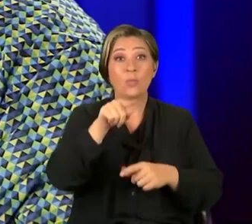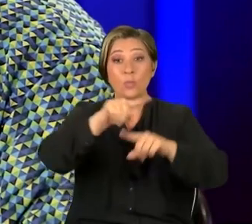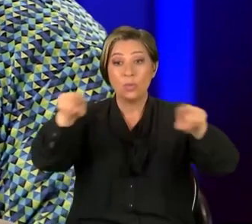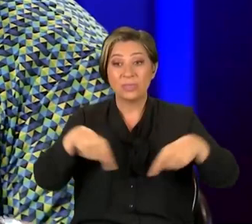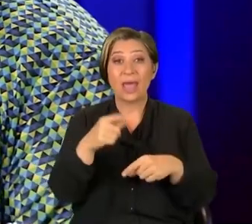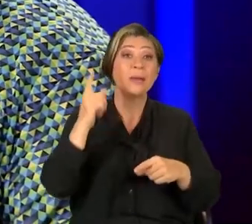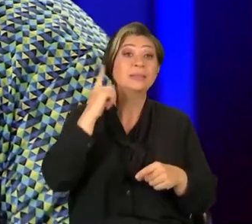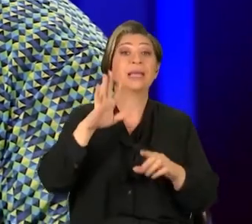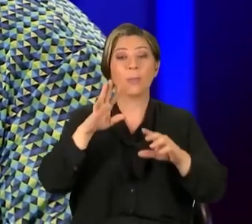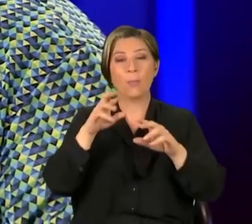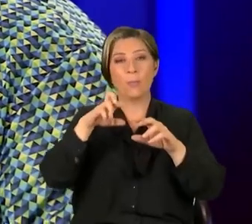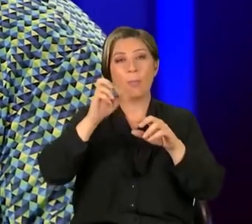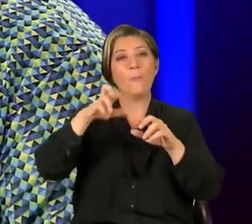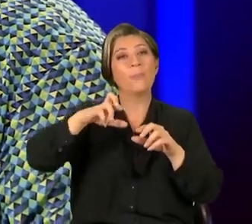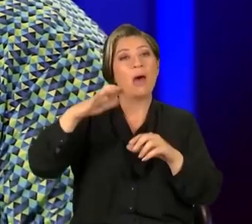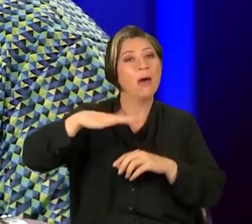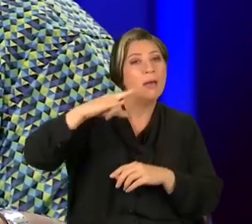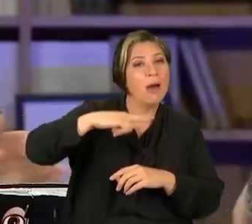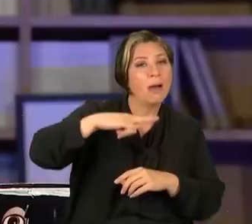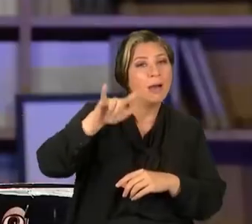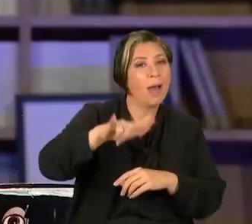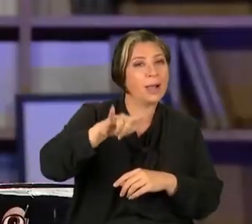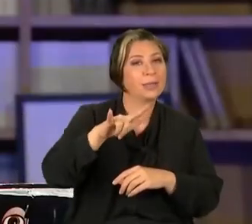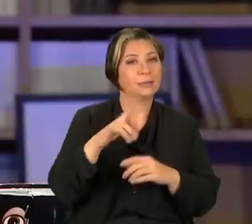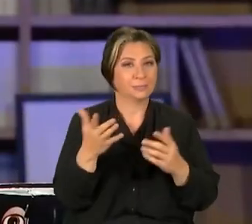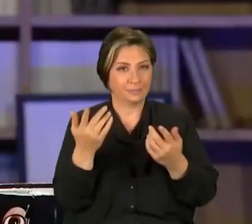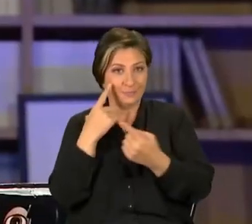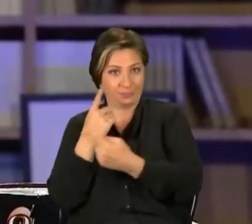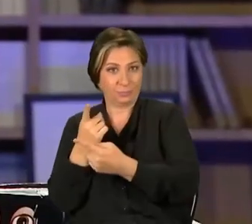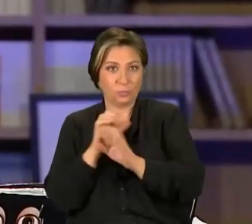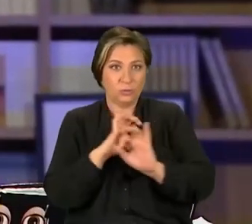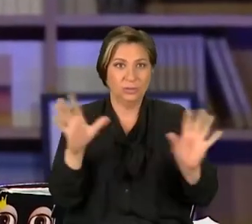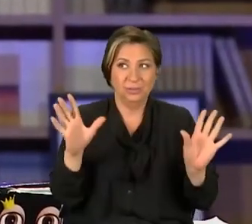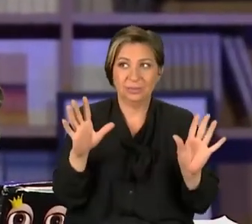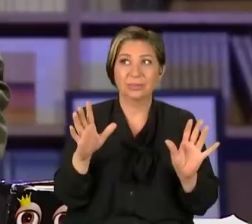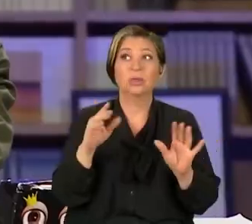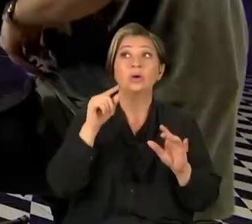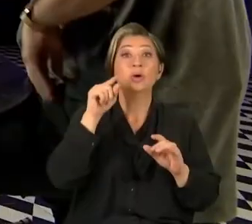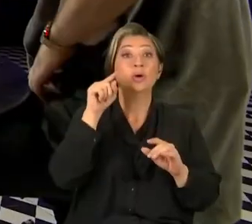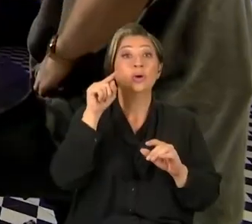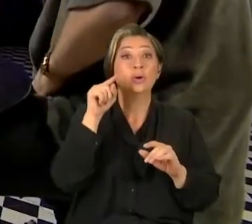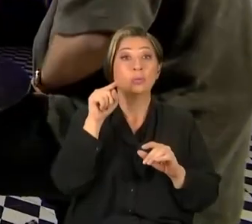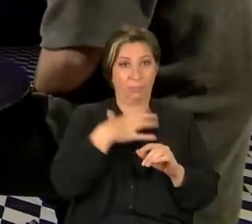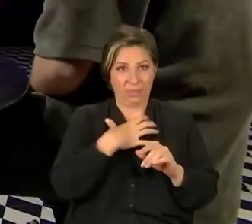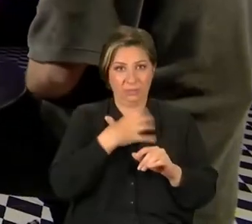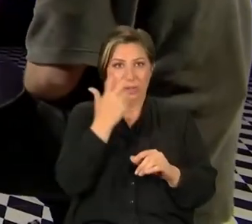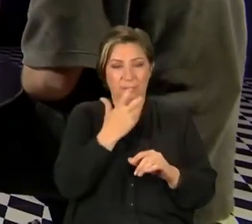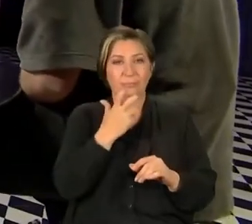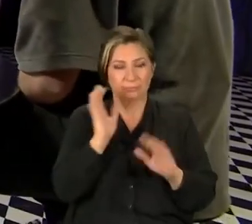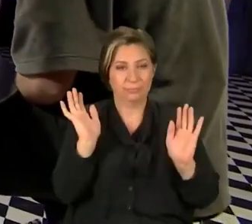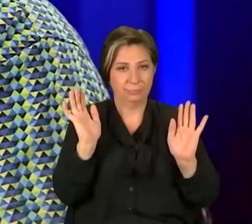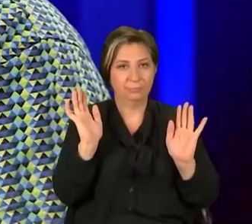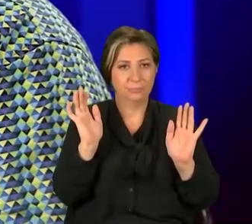Ping değil Toprak Oh güzel bak şimdi müthiş Bunlar bunu sen benim şarkım biliyor